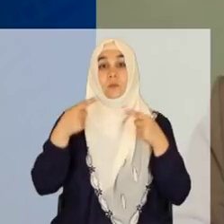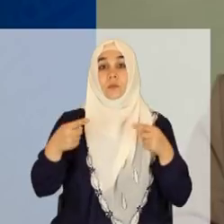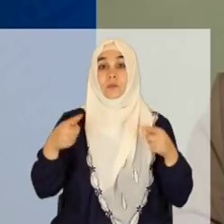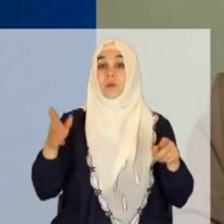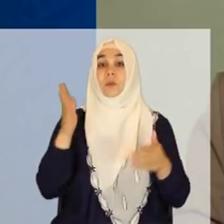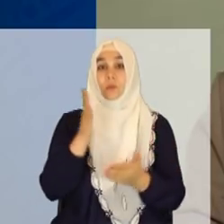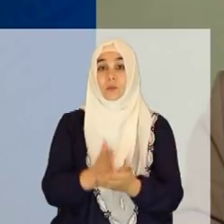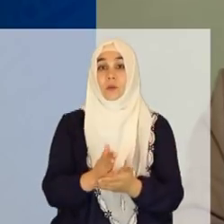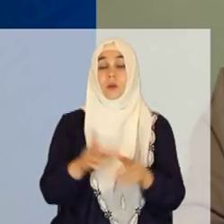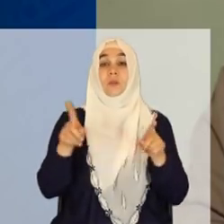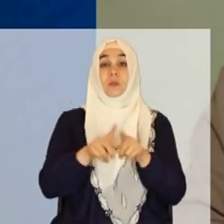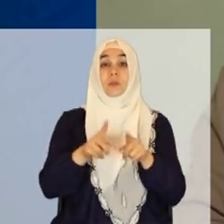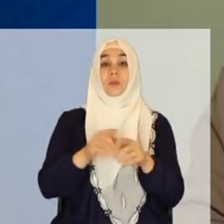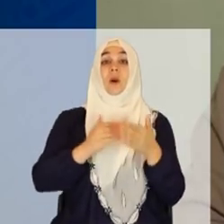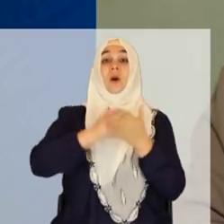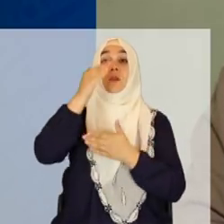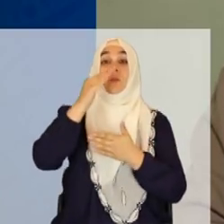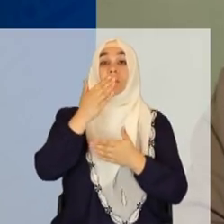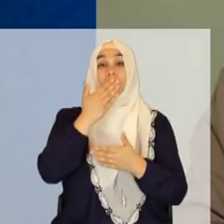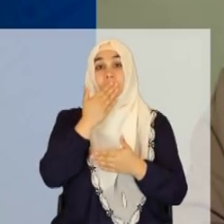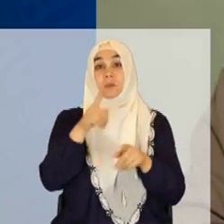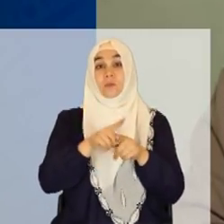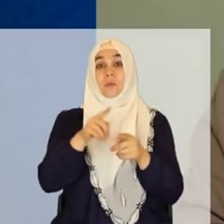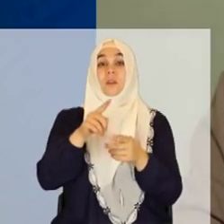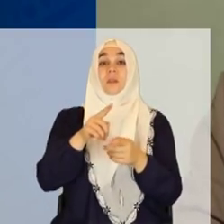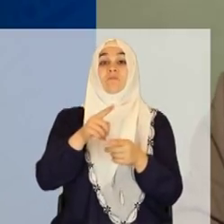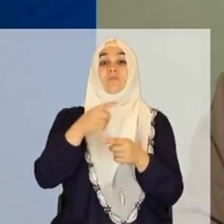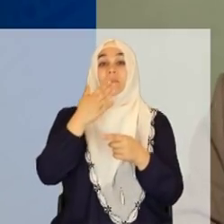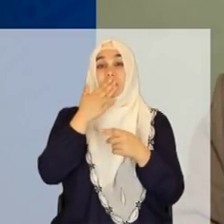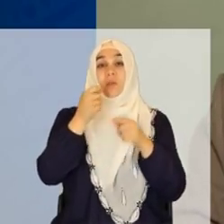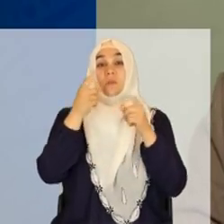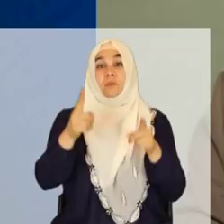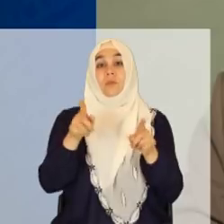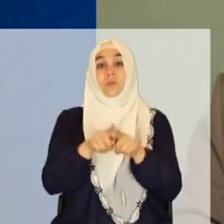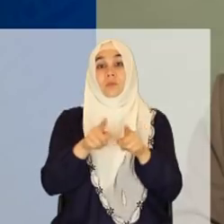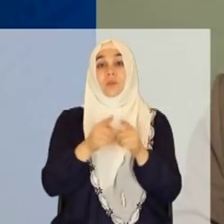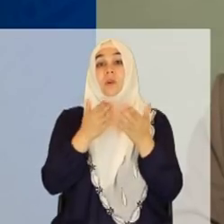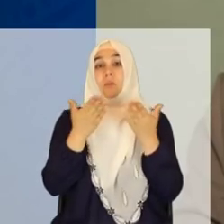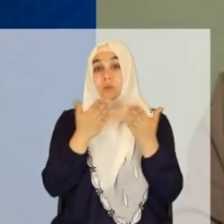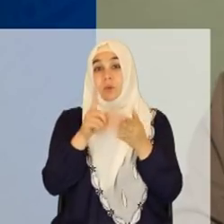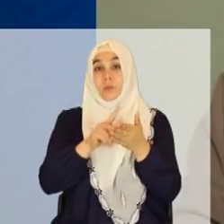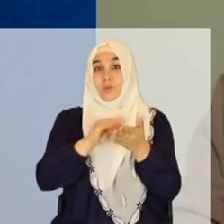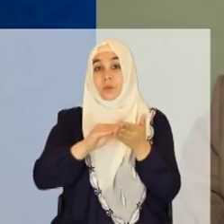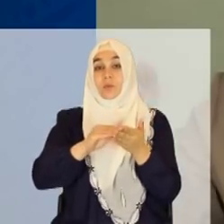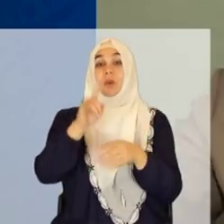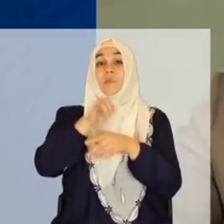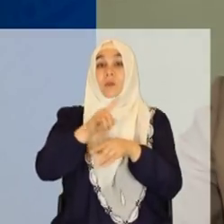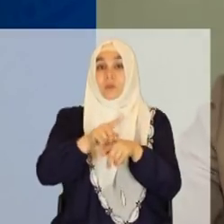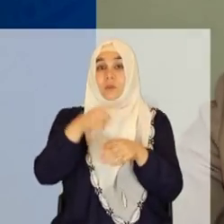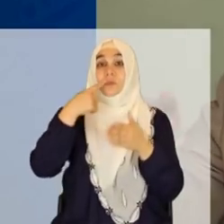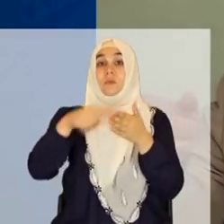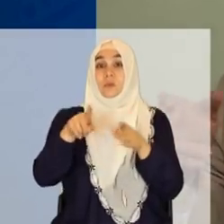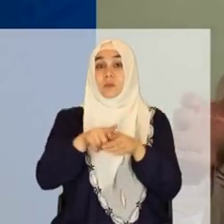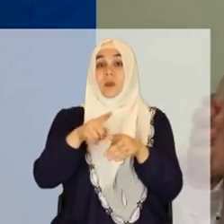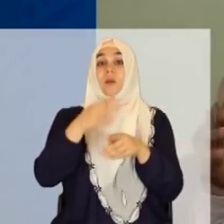bo'lsa, haligi oliy maqom ro'zasi buzilib qoladi. Shuning uchun kitoblarda yolg'on gapirsa ro'zasi buziladi, chaqimchilik qilsa